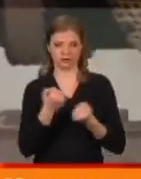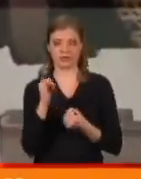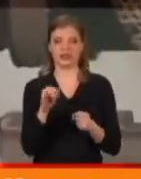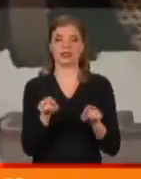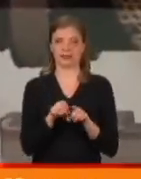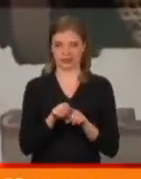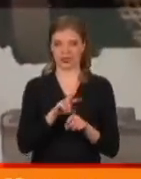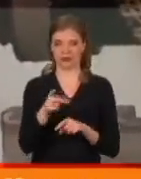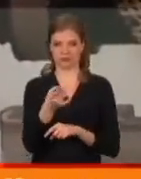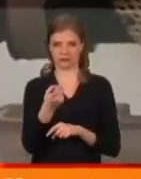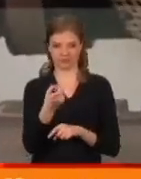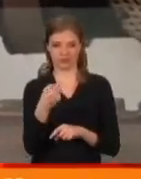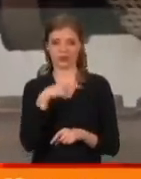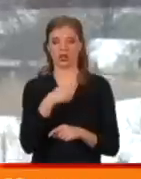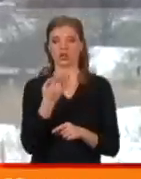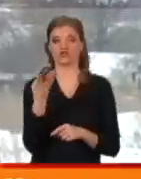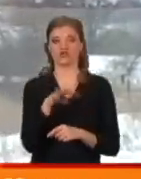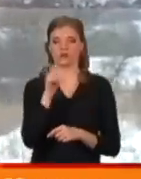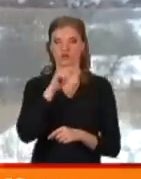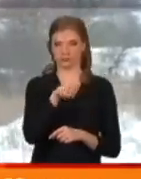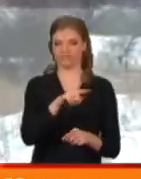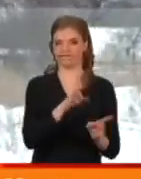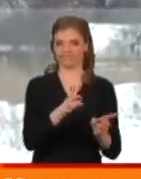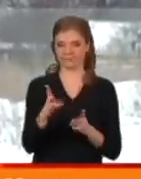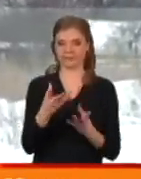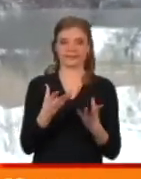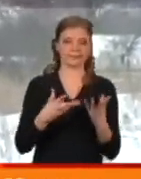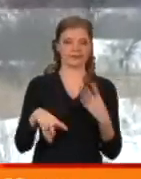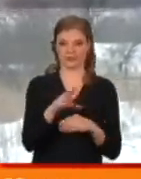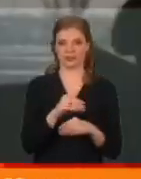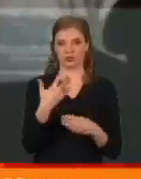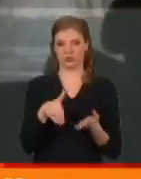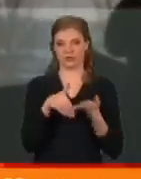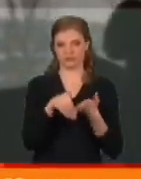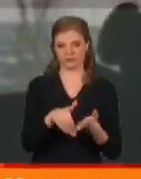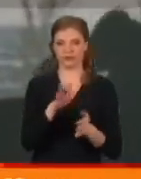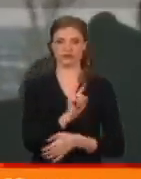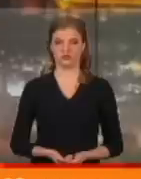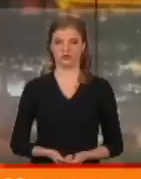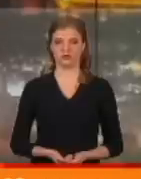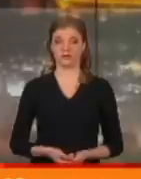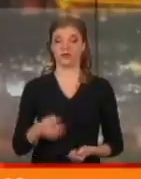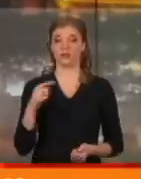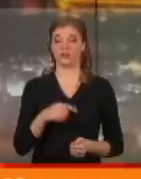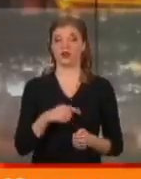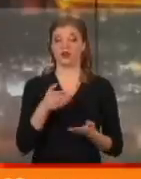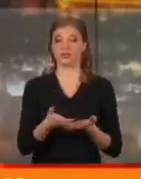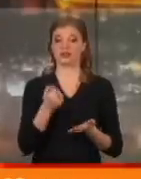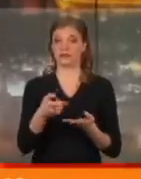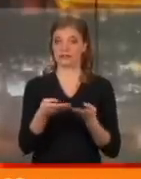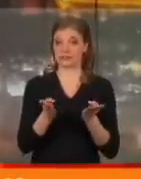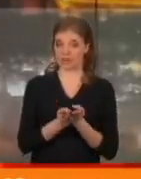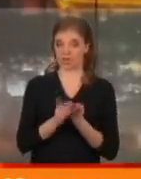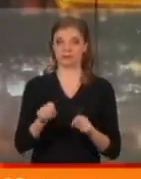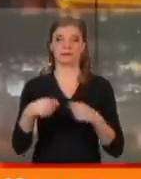стільки ж артилерійських. 4 українських армійців зазнали поранень. Усі отримують допомогу у шпиталях. Знявся з тарілкою,